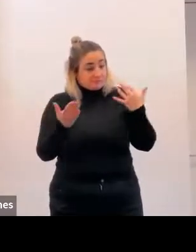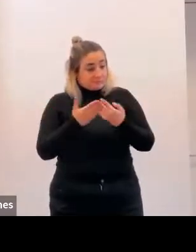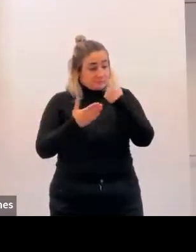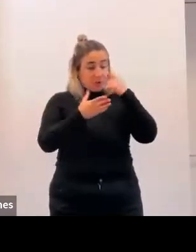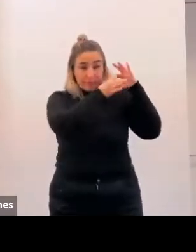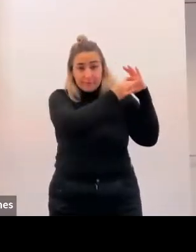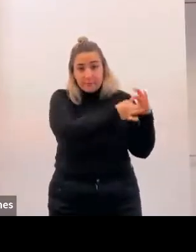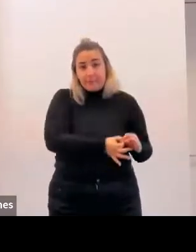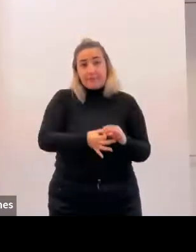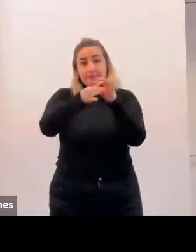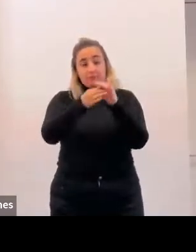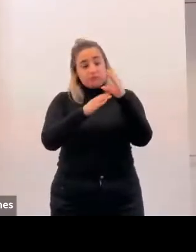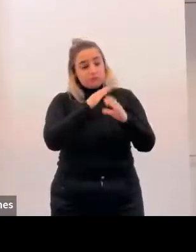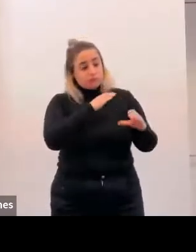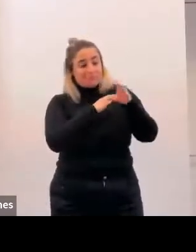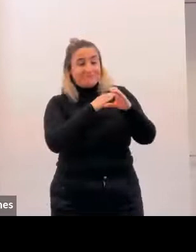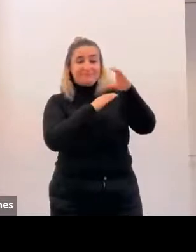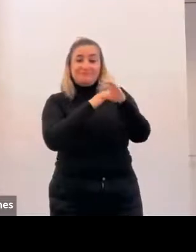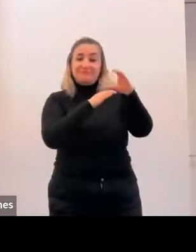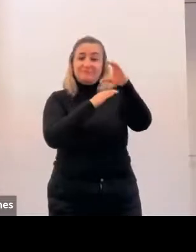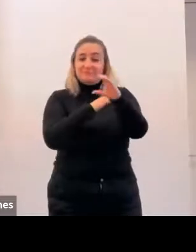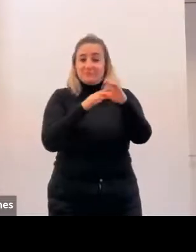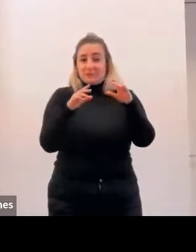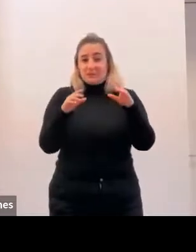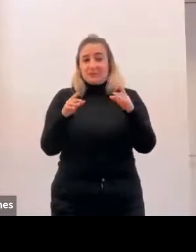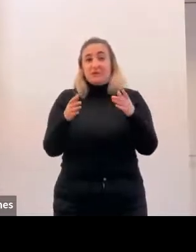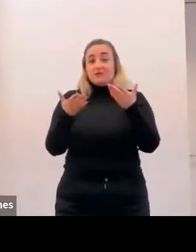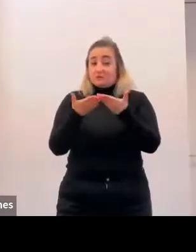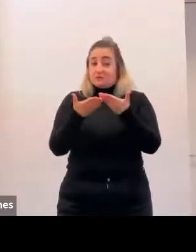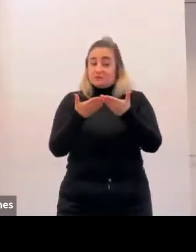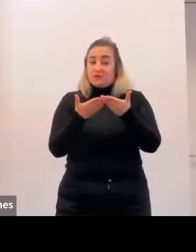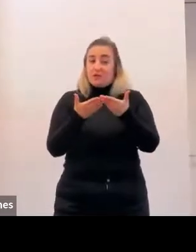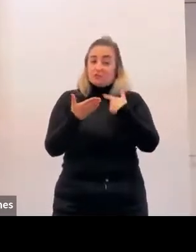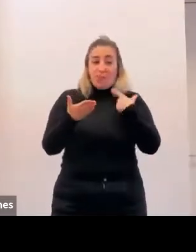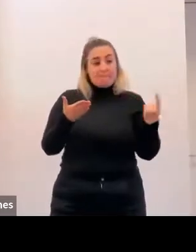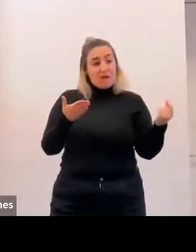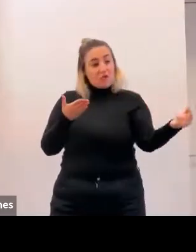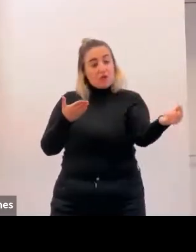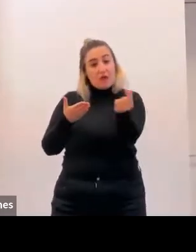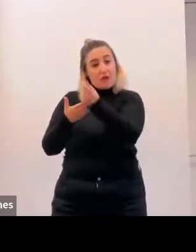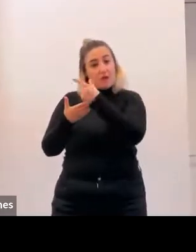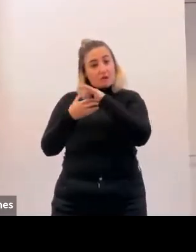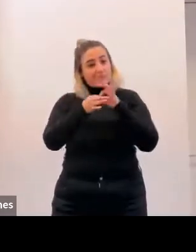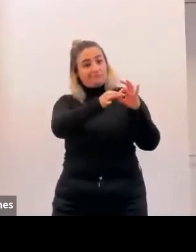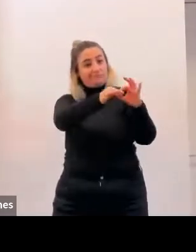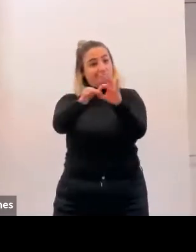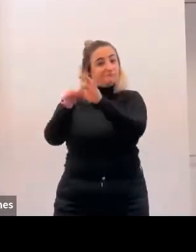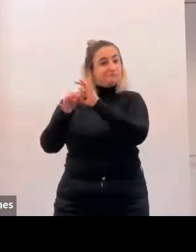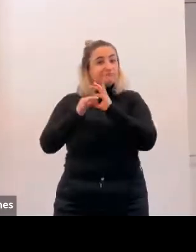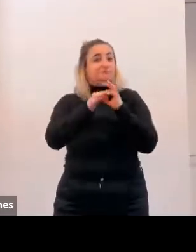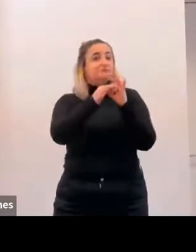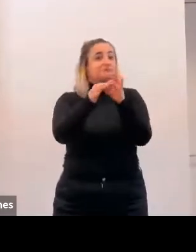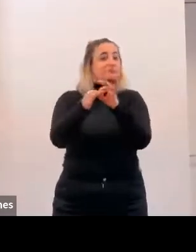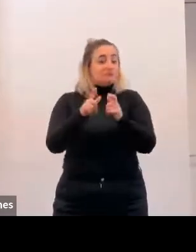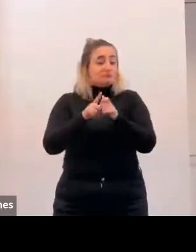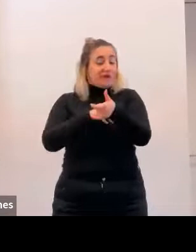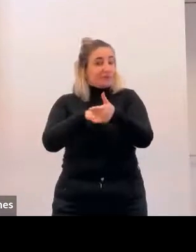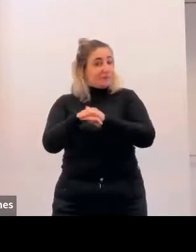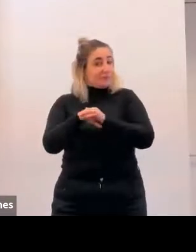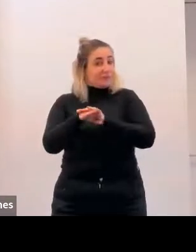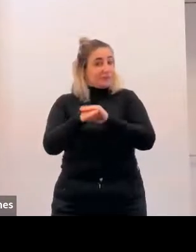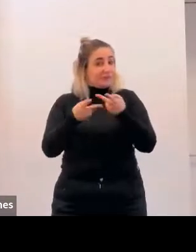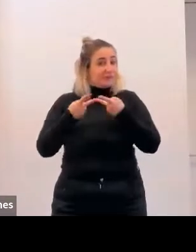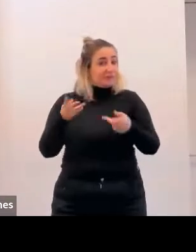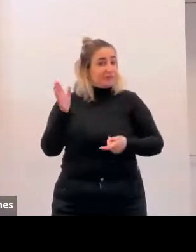lequel nous développons, en lien étroit avec nos partenaires, des politiques publiques éducatives globales